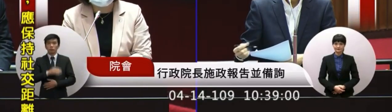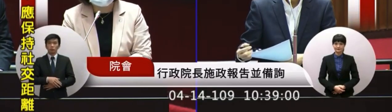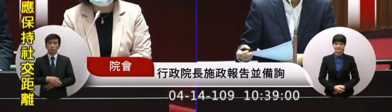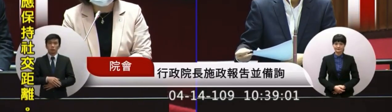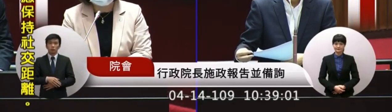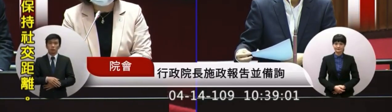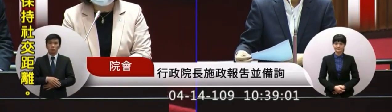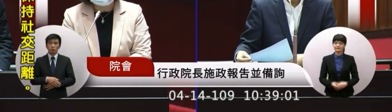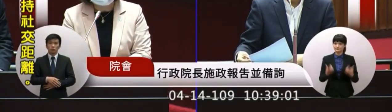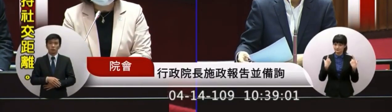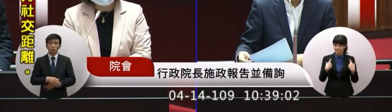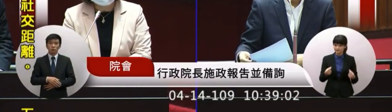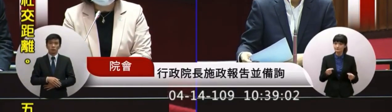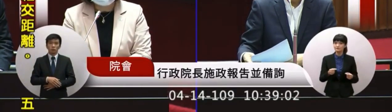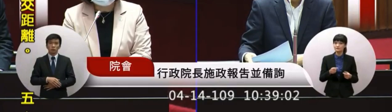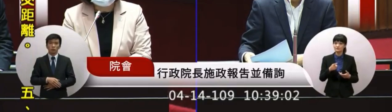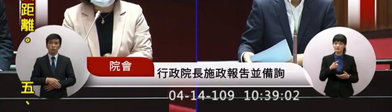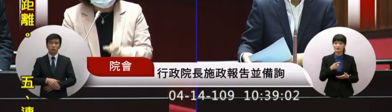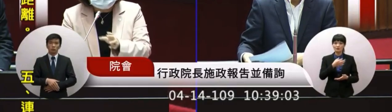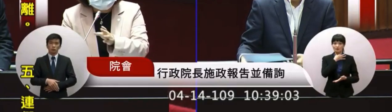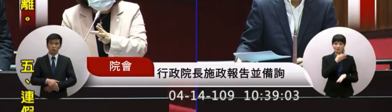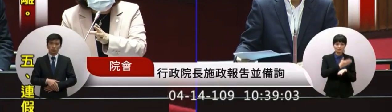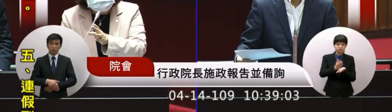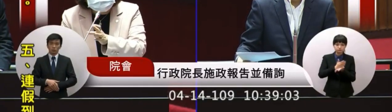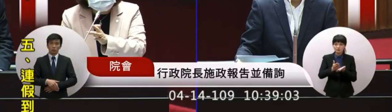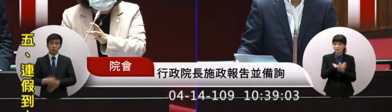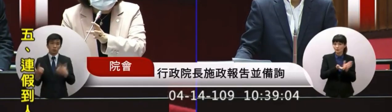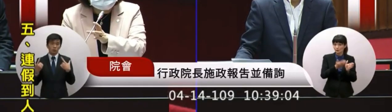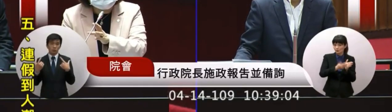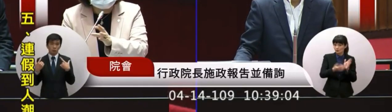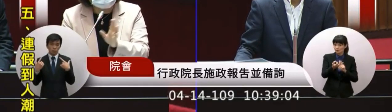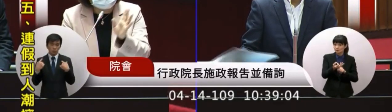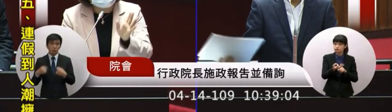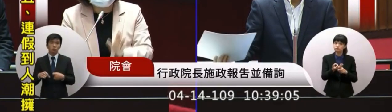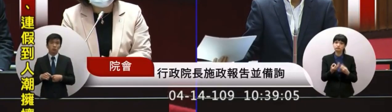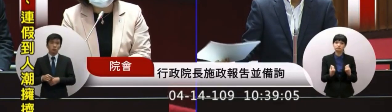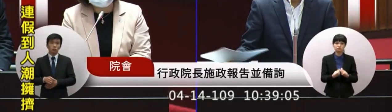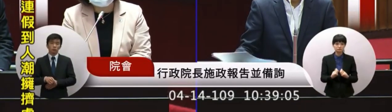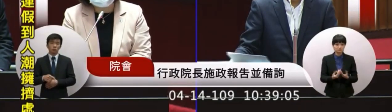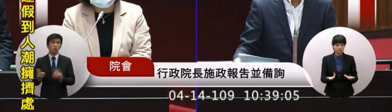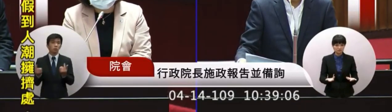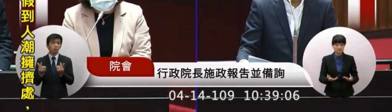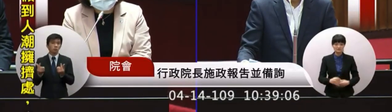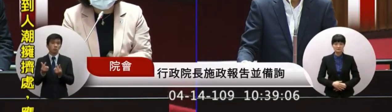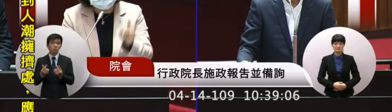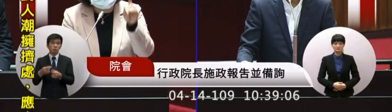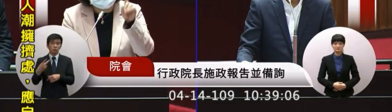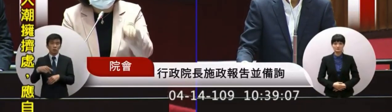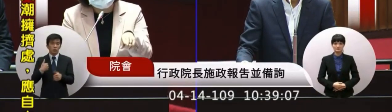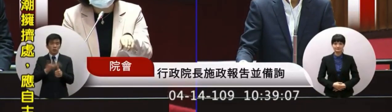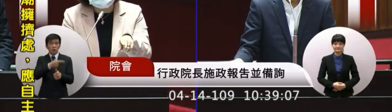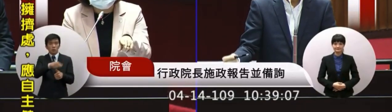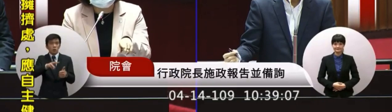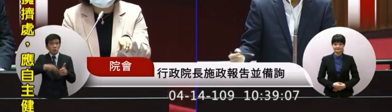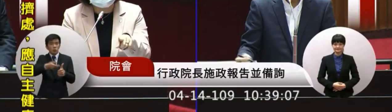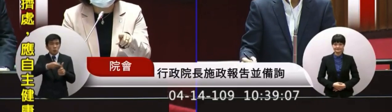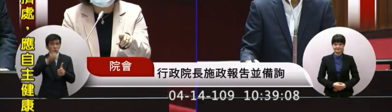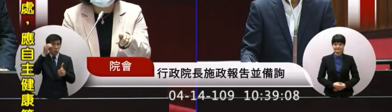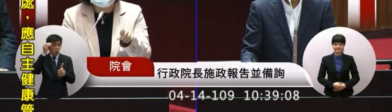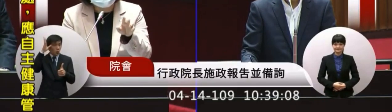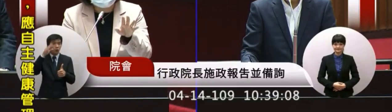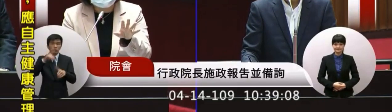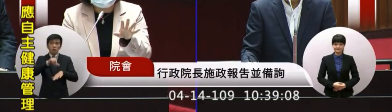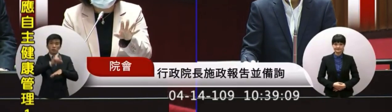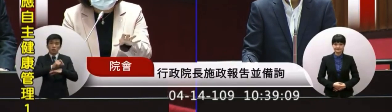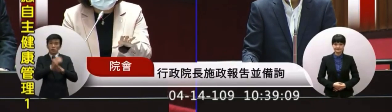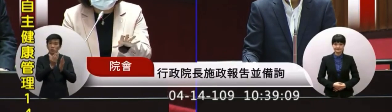快来。 那我们原先的这些纾困的预算， 原先的部分像充电站出发，目前有在上课的这